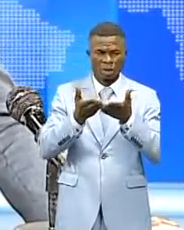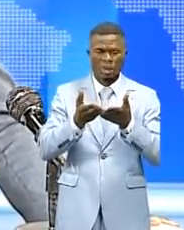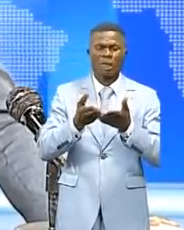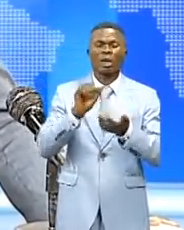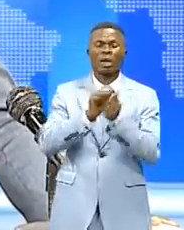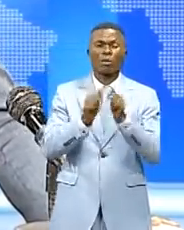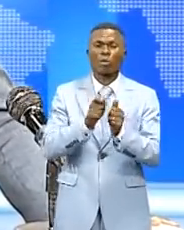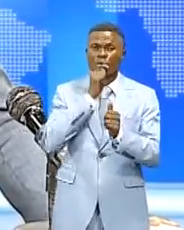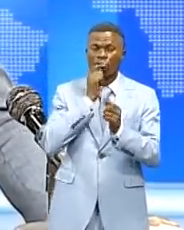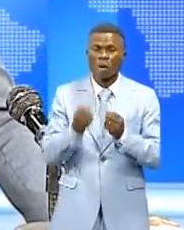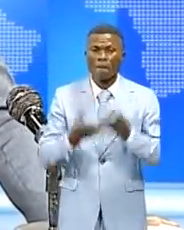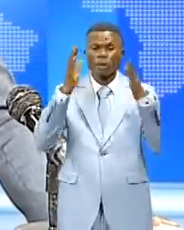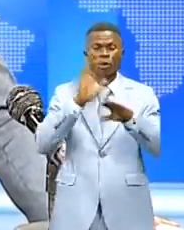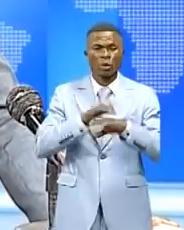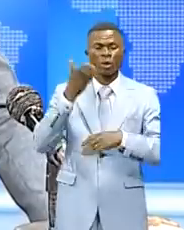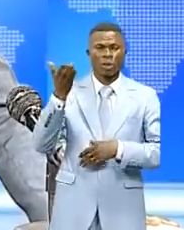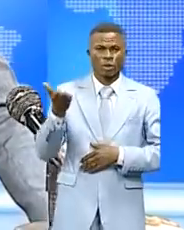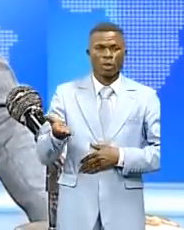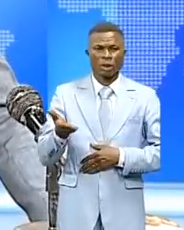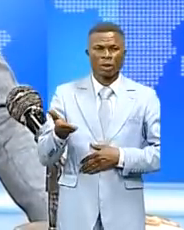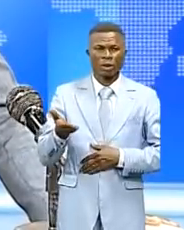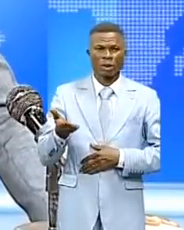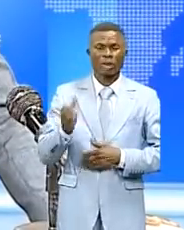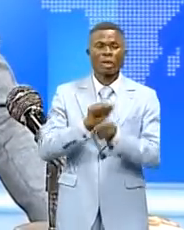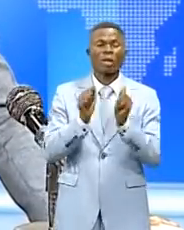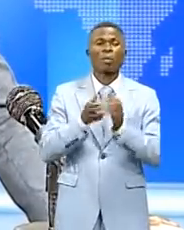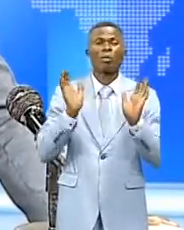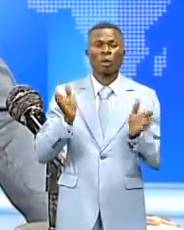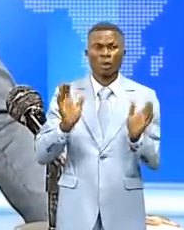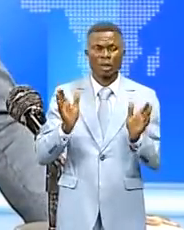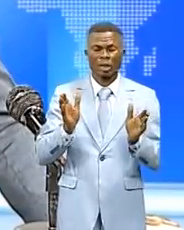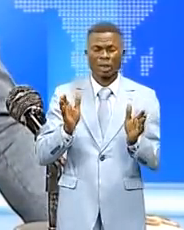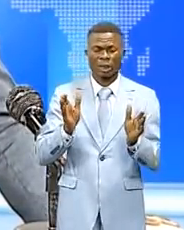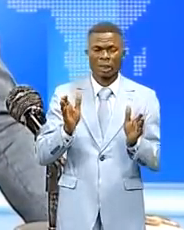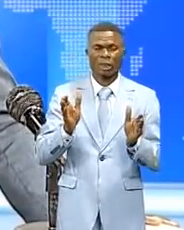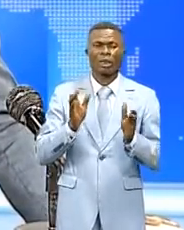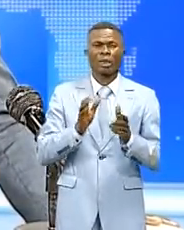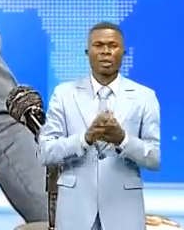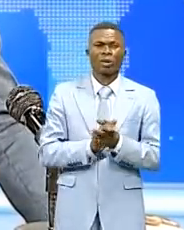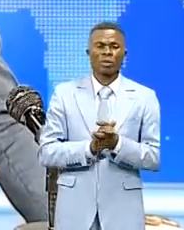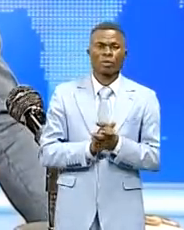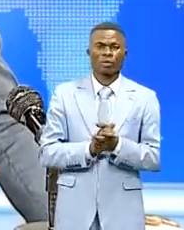ces cinémas ces sinistres ces sinistres terrible de la